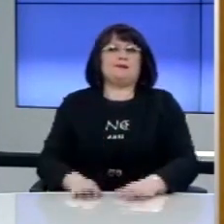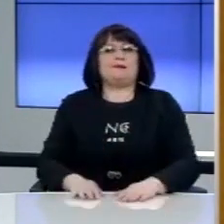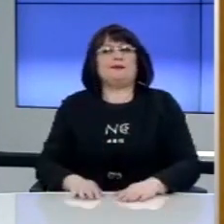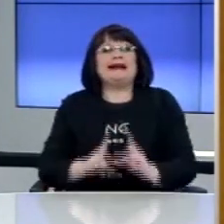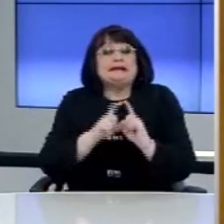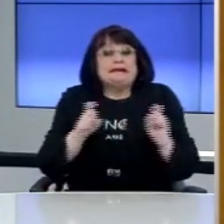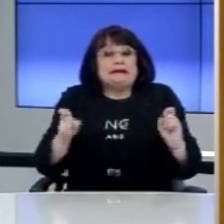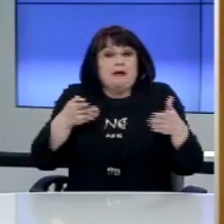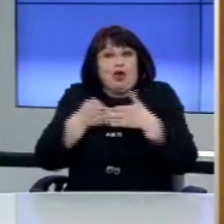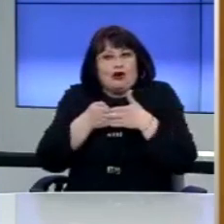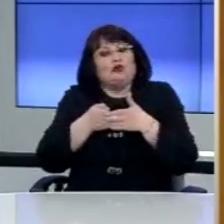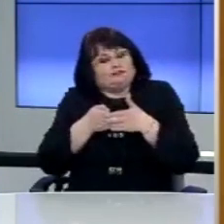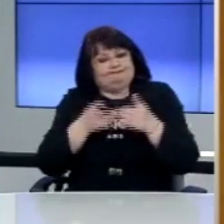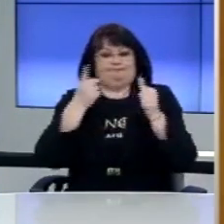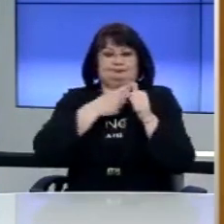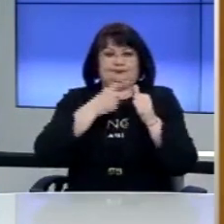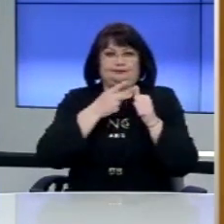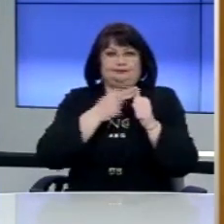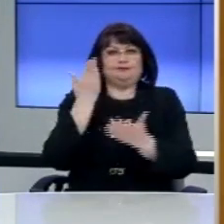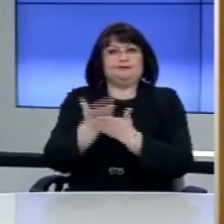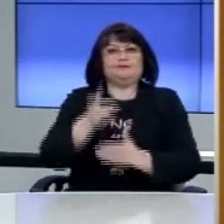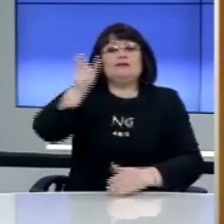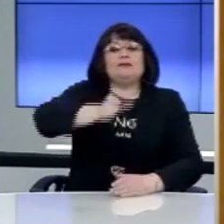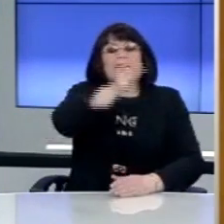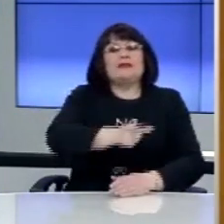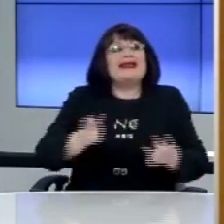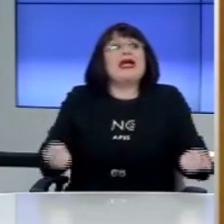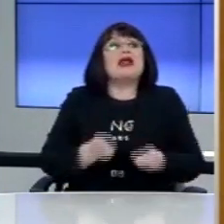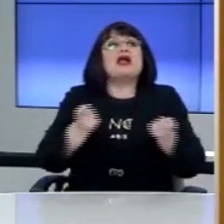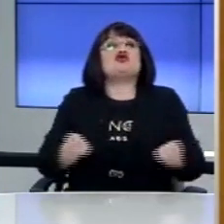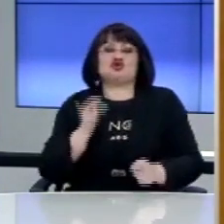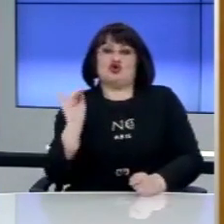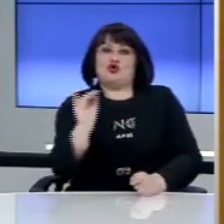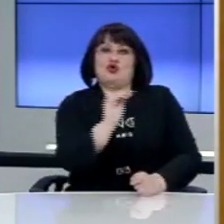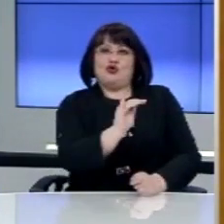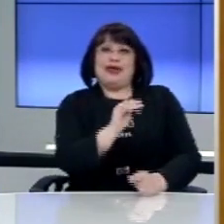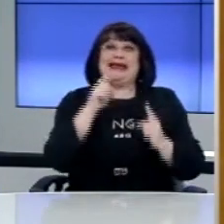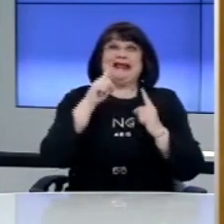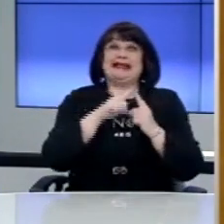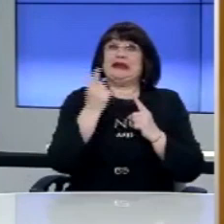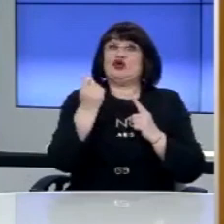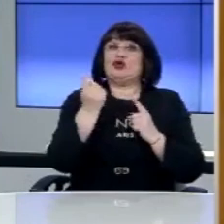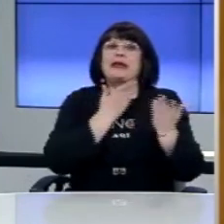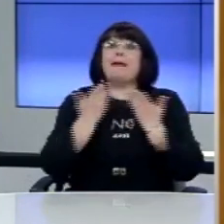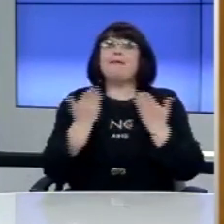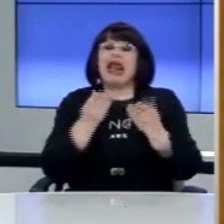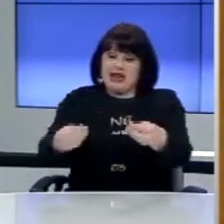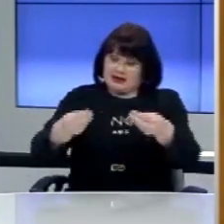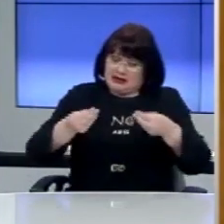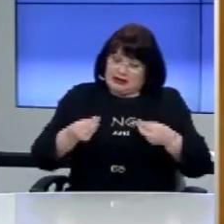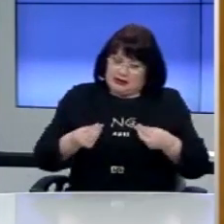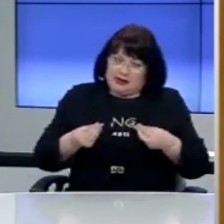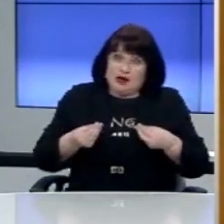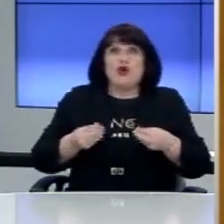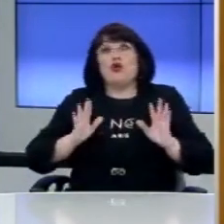εμπόδια? Πρώτον, ζητάτε από τους ίδιους τους εργαζόμενους τεχνικο-οικονομική μελέτη ότι